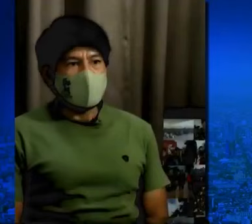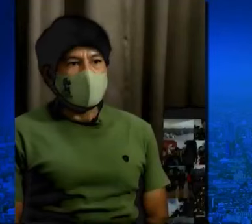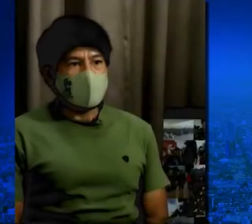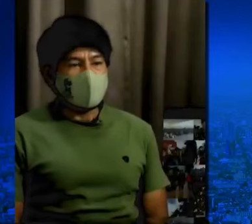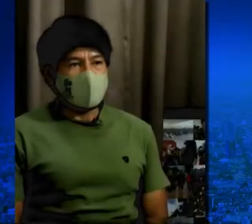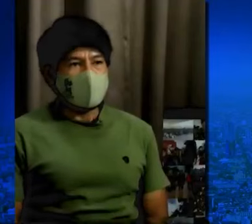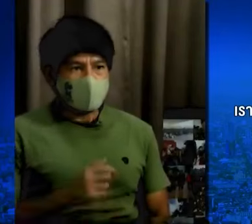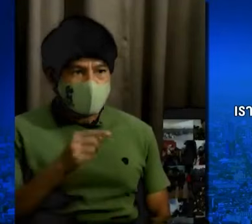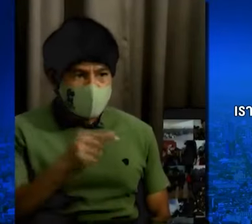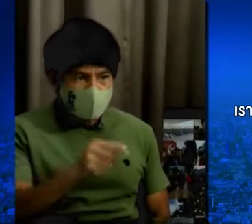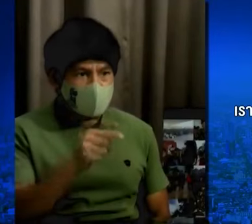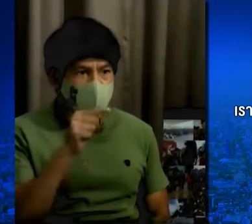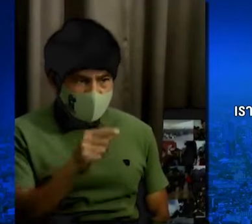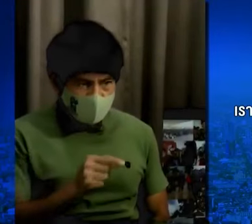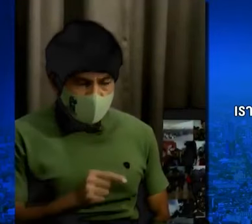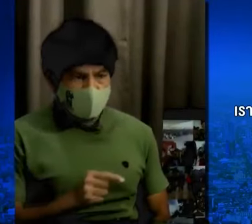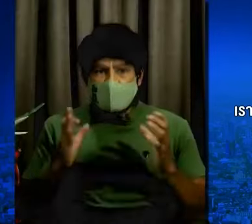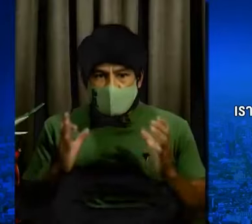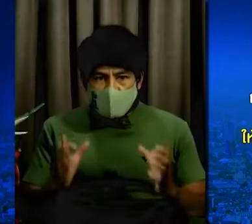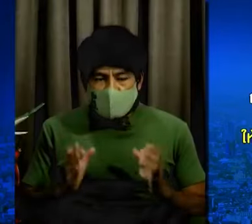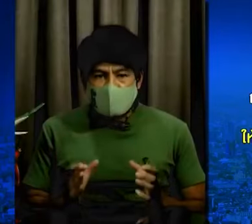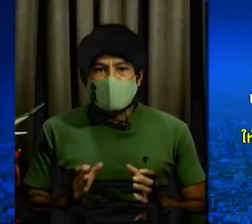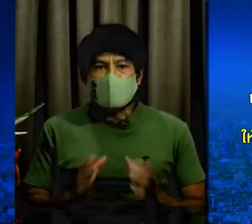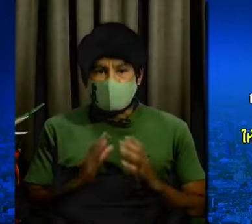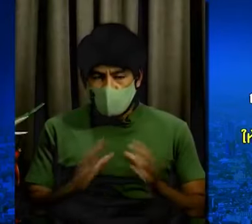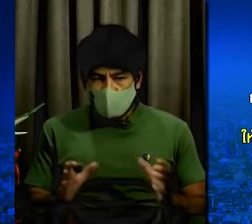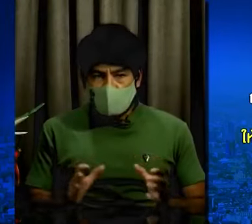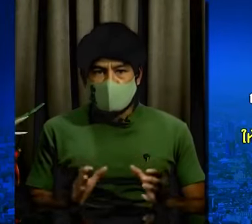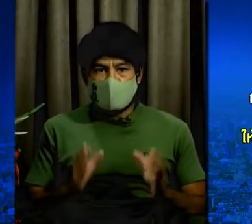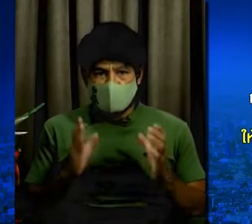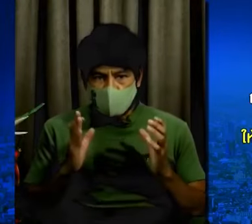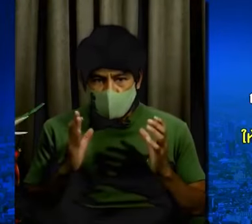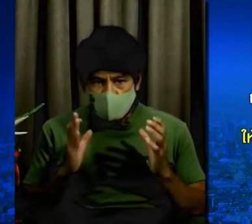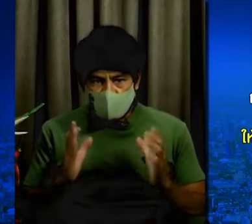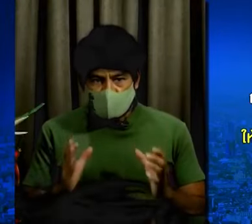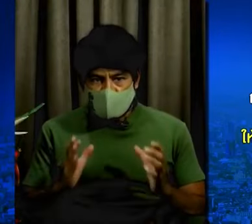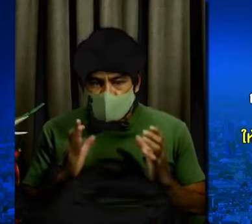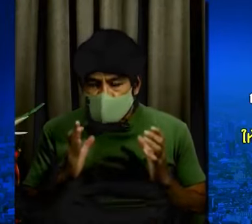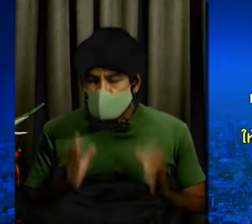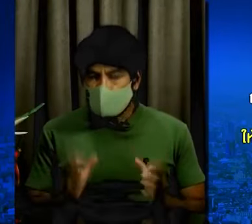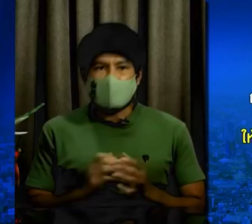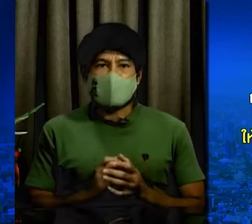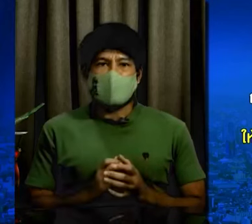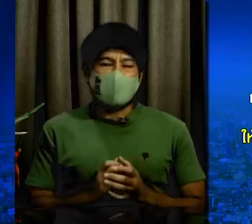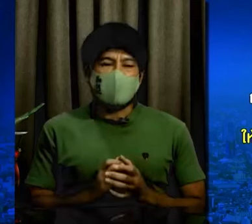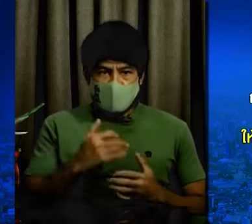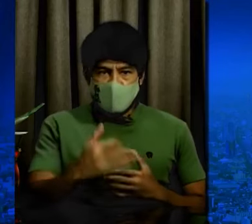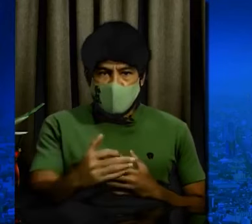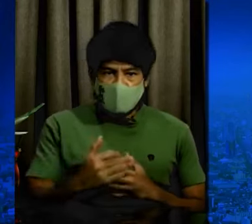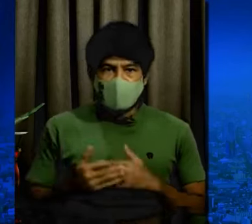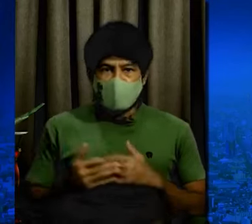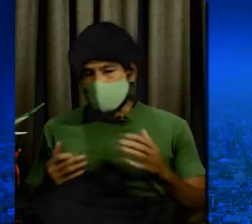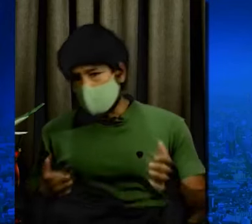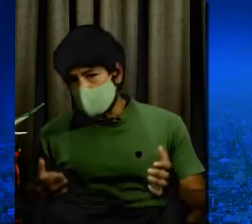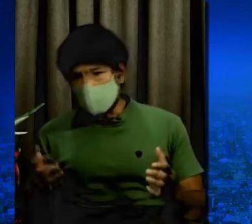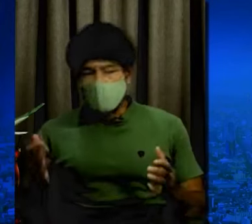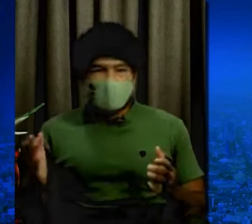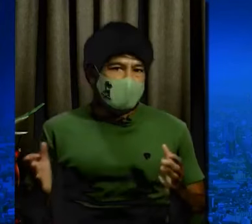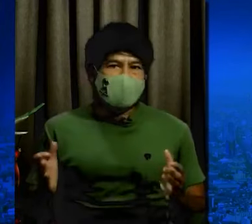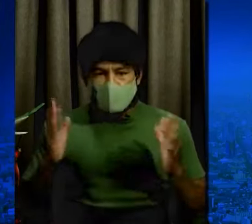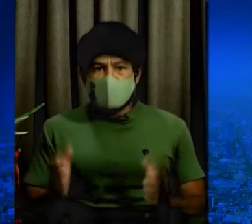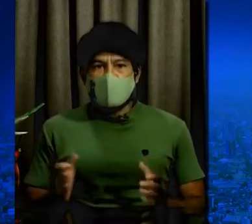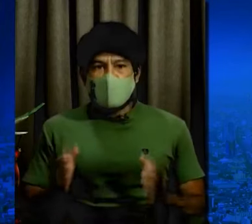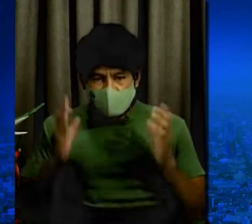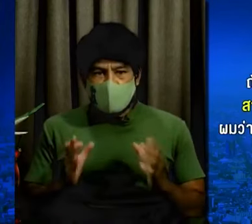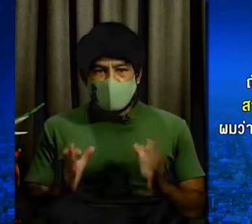วแล้วนะครับเพราะนั้นเราต้องช่วยที่ตัวเราก่อนณวันนี้อย่าโทษใครเราต้องให้กำลังใจซึ่งกันและกันนะครับอย่าไปบอกคนนั้นผิดคนนั้นถูกน